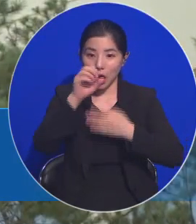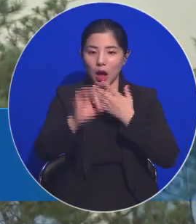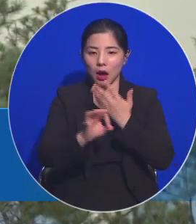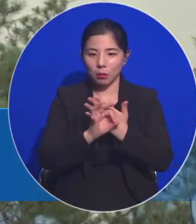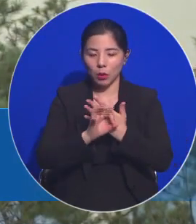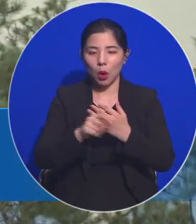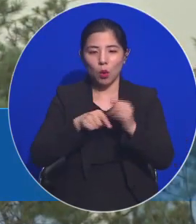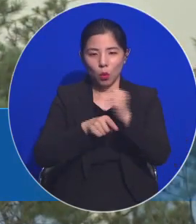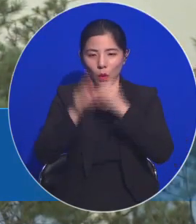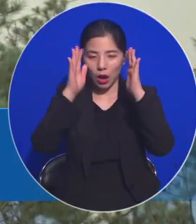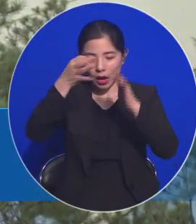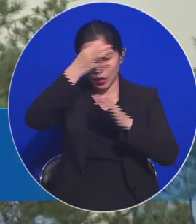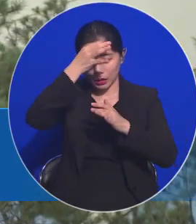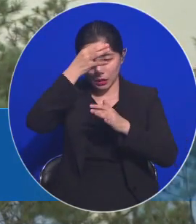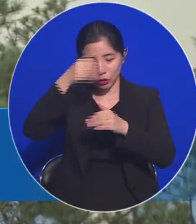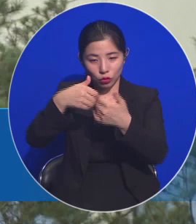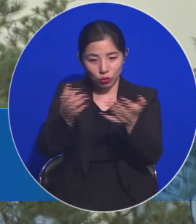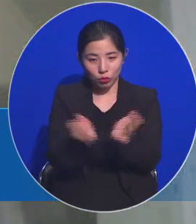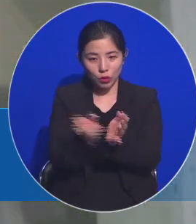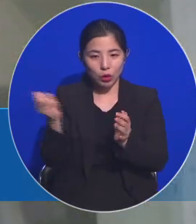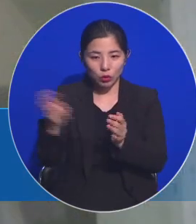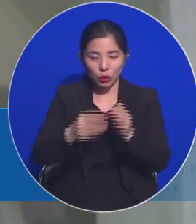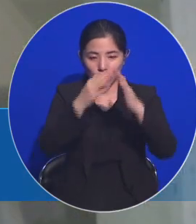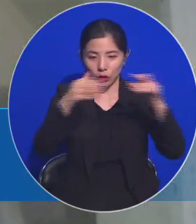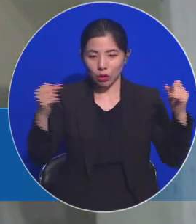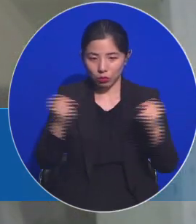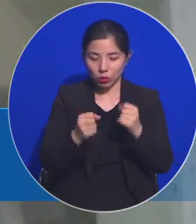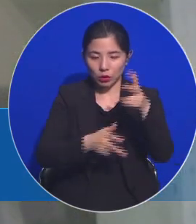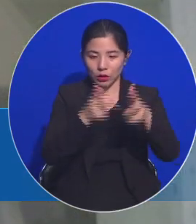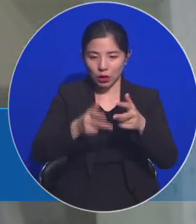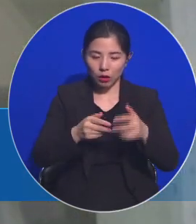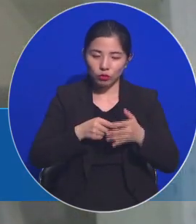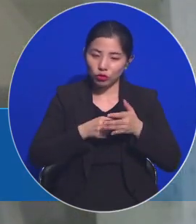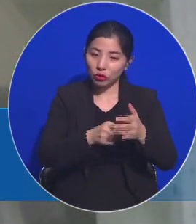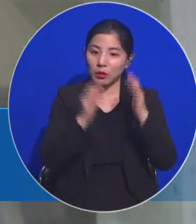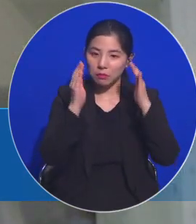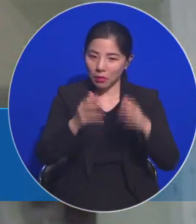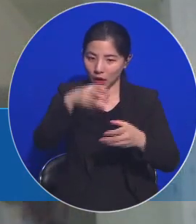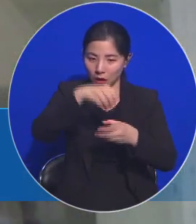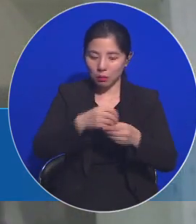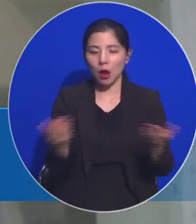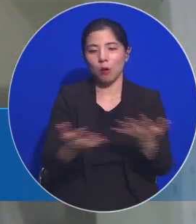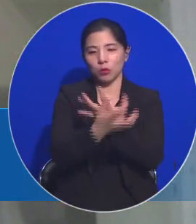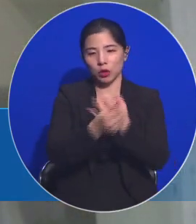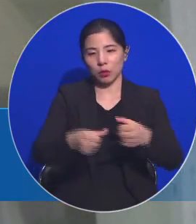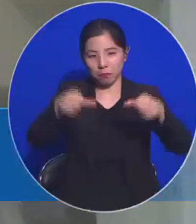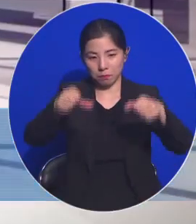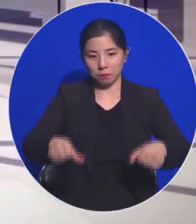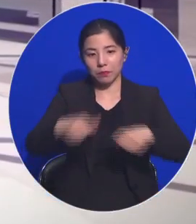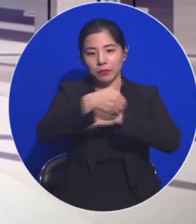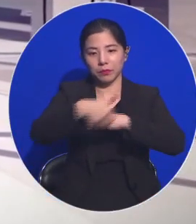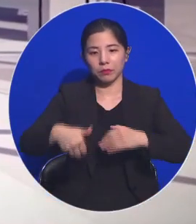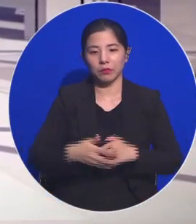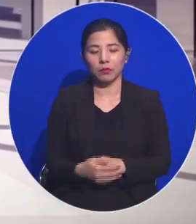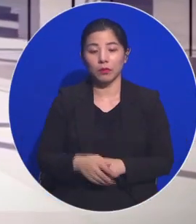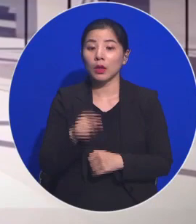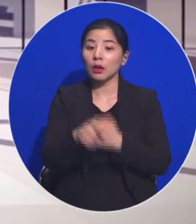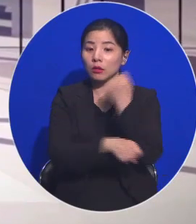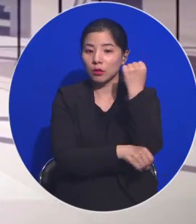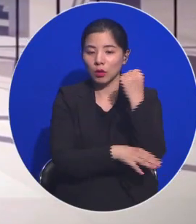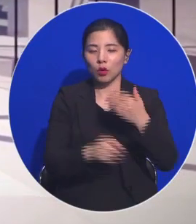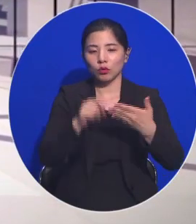과학 기술 정보 통신부 전라북도와 섭 추진방향 을 감은 업무협약을 체결하게 됩니다 이를 바탕으로